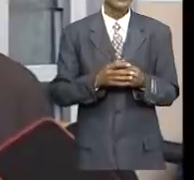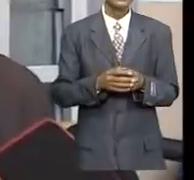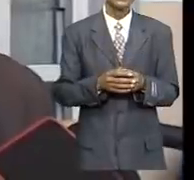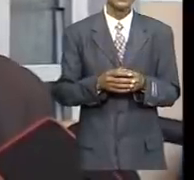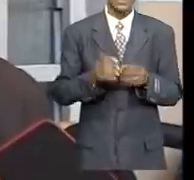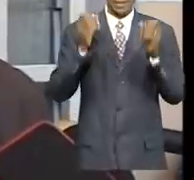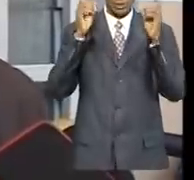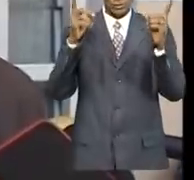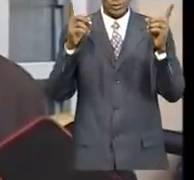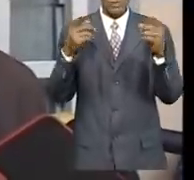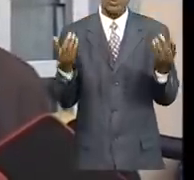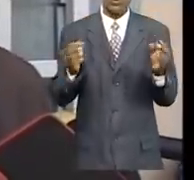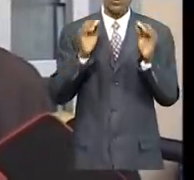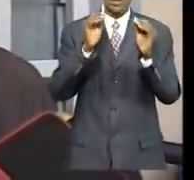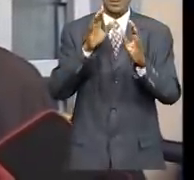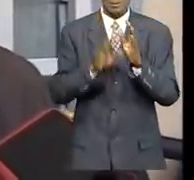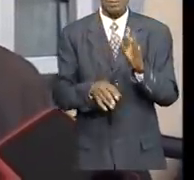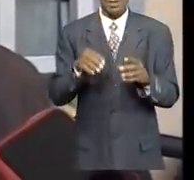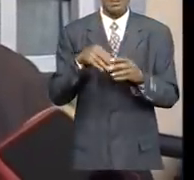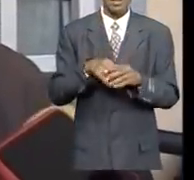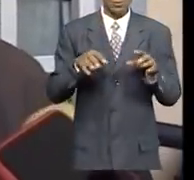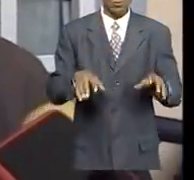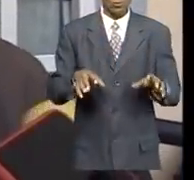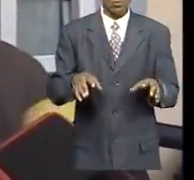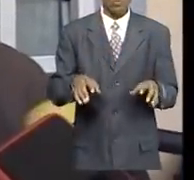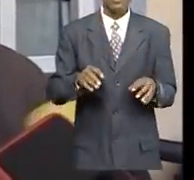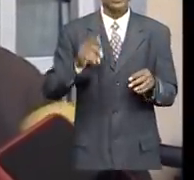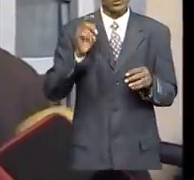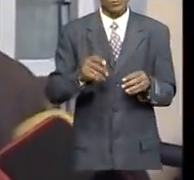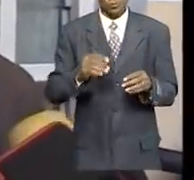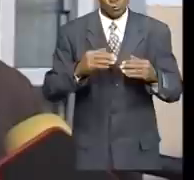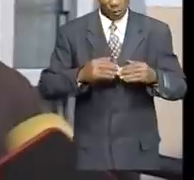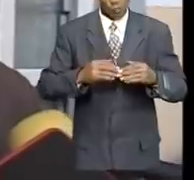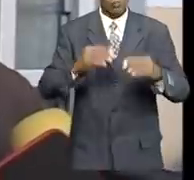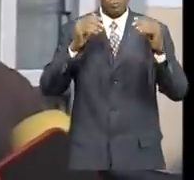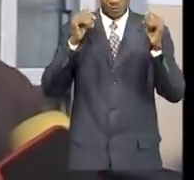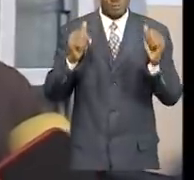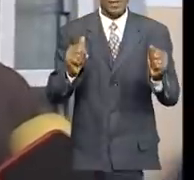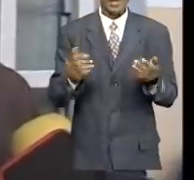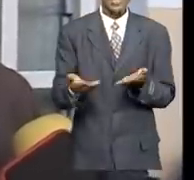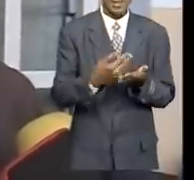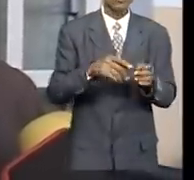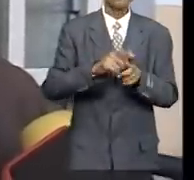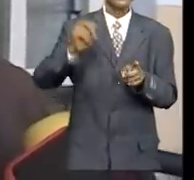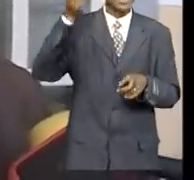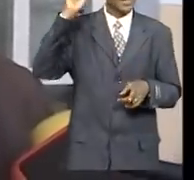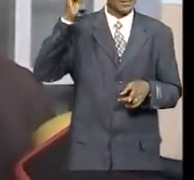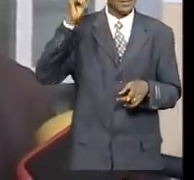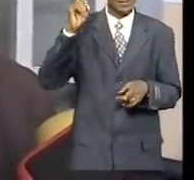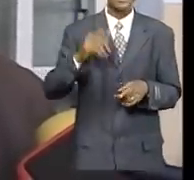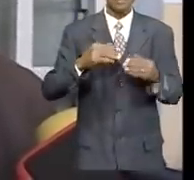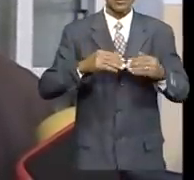niveau provincial, on n'était pas encore bien outillé dans le suivi de la mise en œuvre de la stratégie